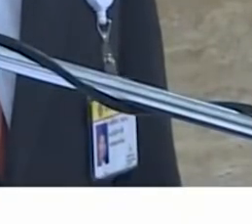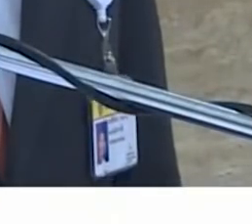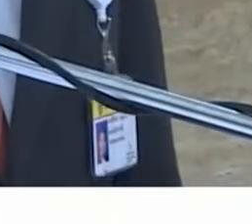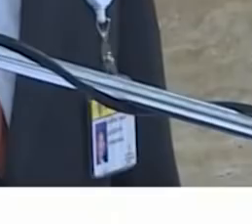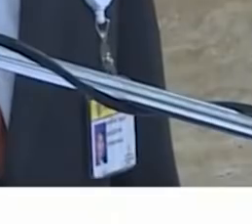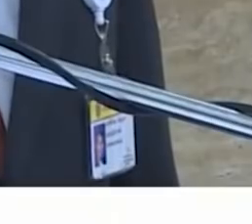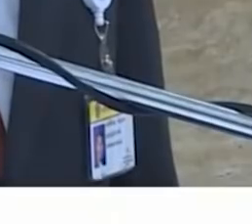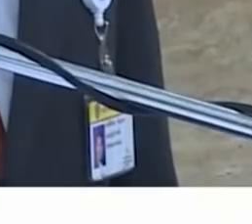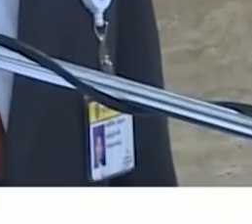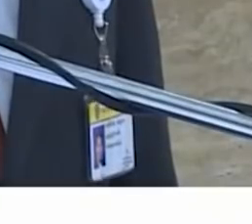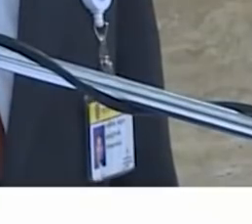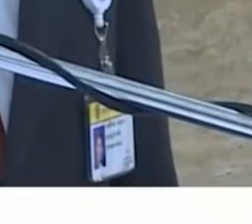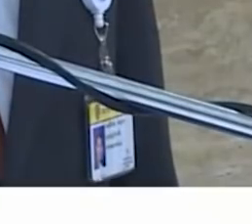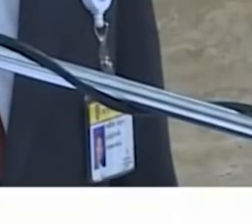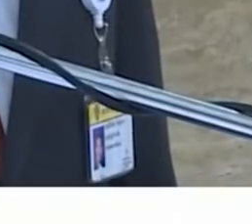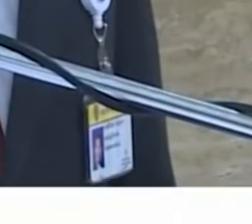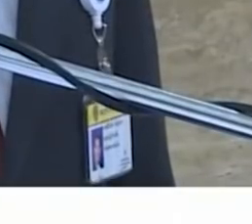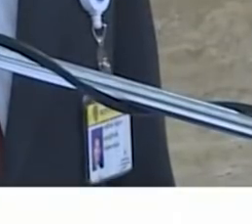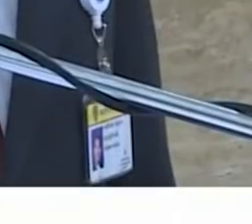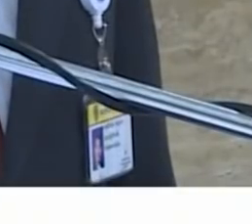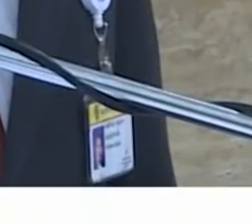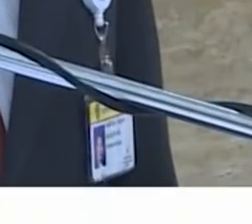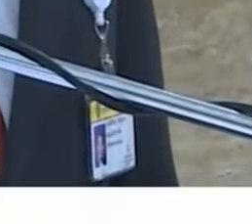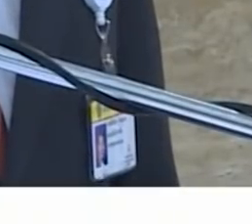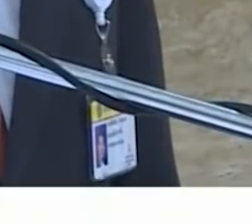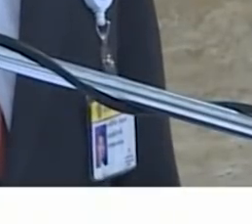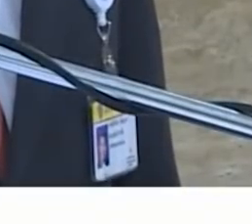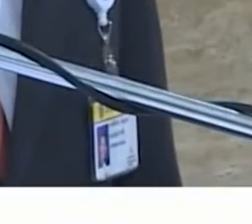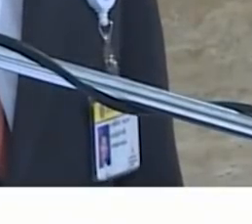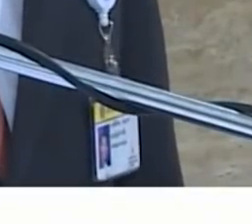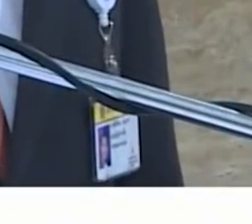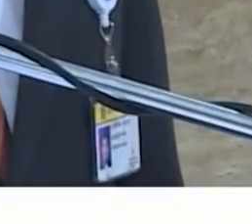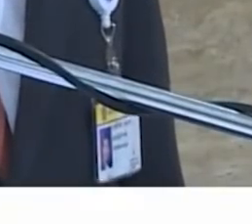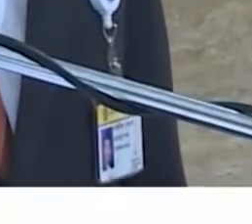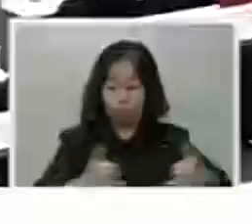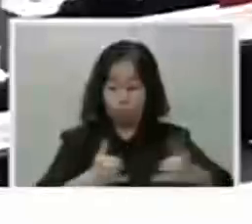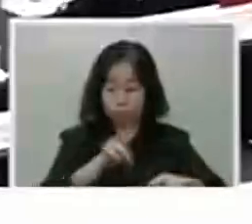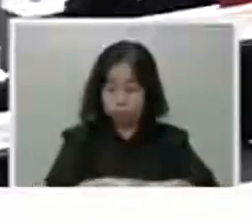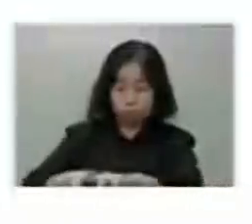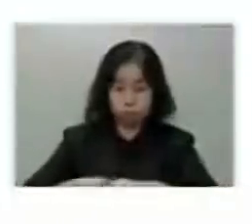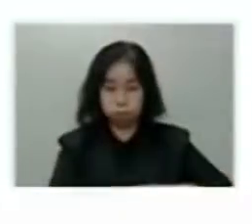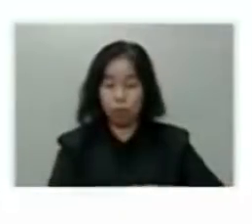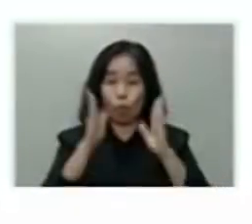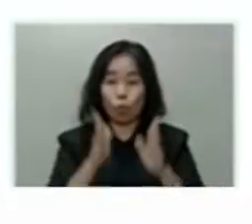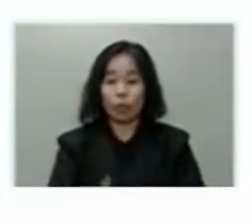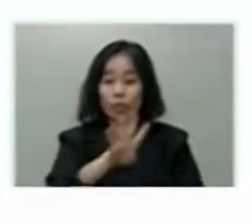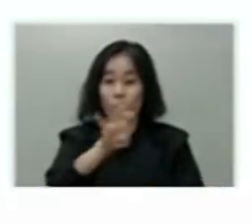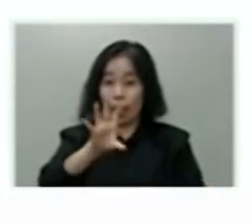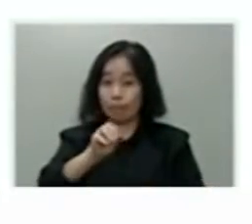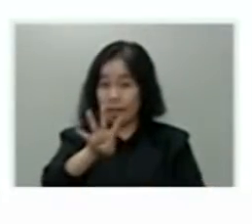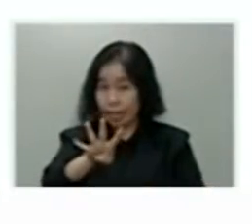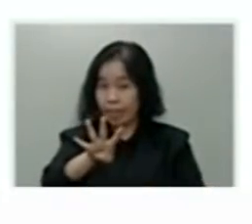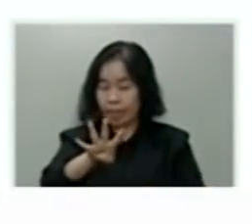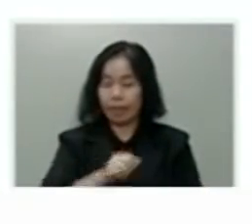ษฎรนะครับว่าคุณชวนเนี่ยวางตัวเป็นกลางในการปฏิบัติหน้าที่หรือไม่และประพฤติมิชอบหรือไม่จากการประชุมสภาเมื่อวัน